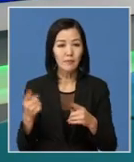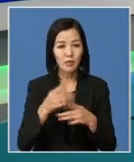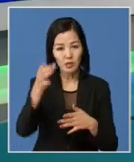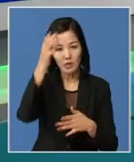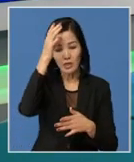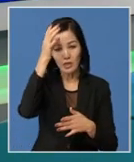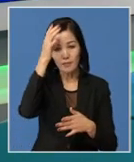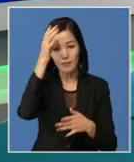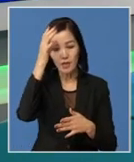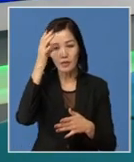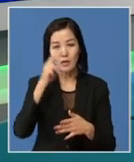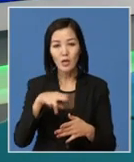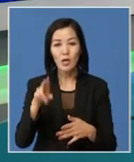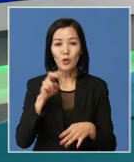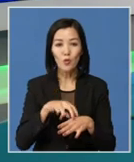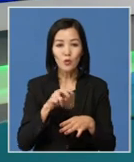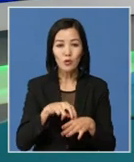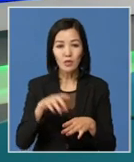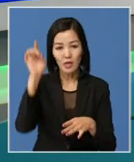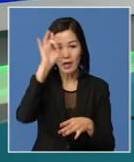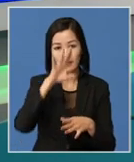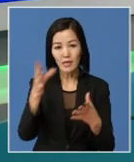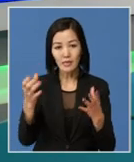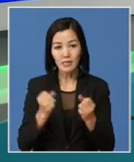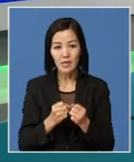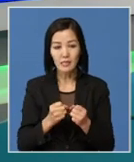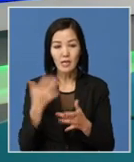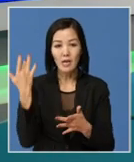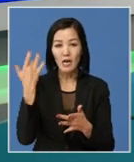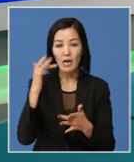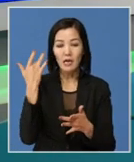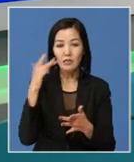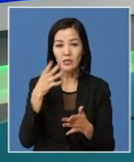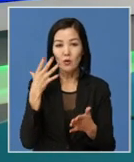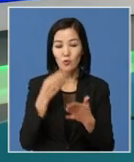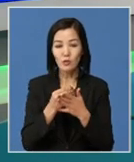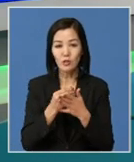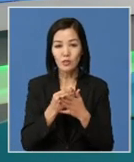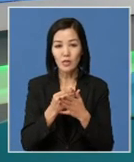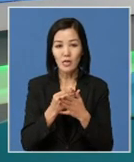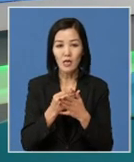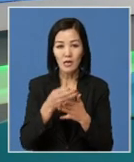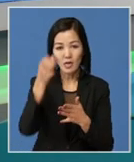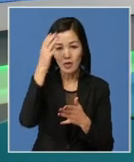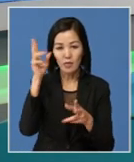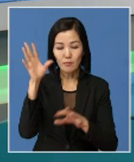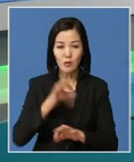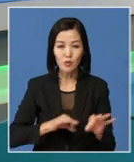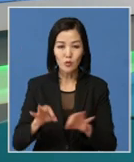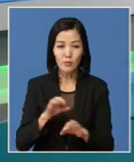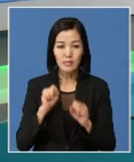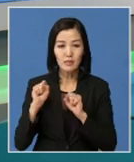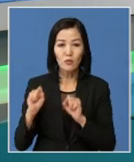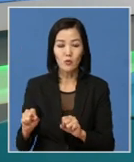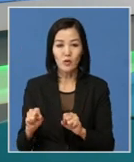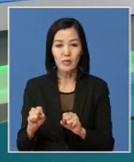доктор атанды. Ол ақштың ғылыми комиссиясының алдында PhD кандидаттық диссертациясын сәтті қорғады. Білімін дәлелдеген ғалымды әртестері